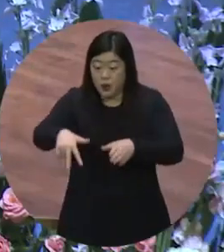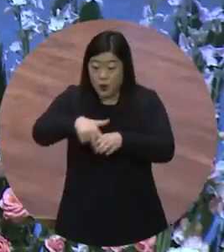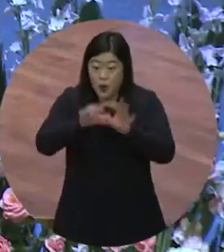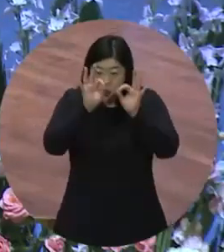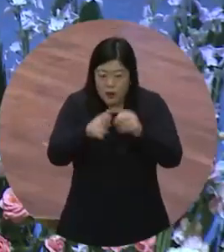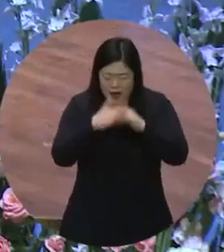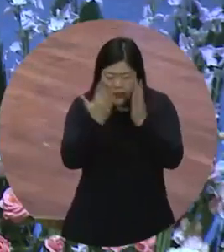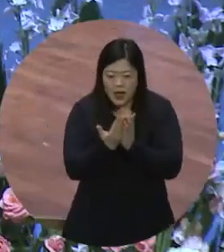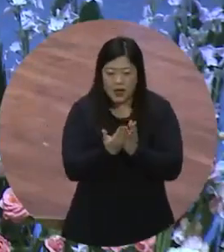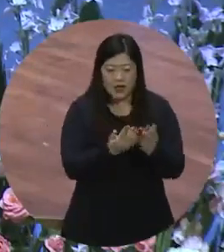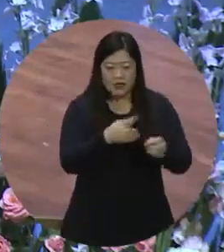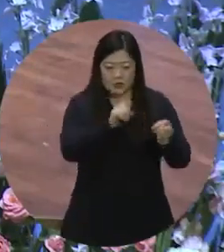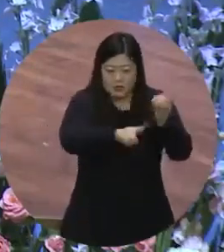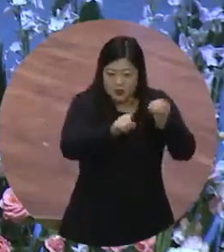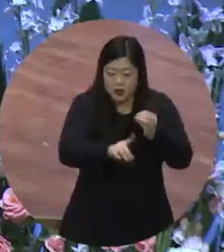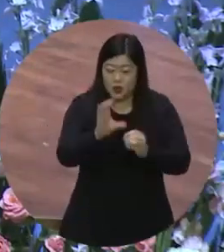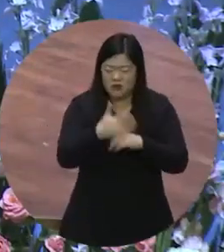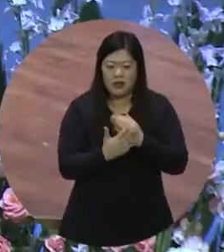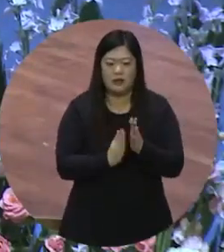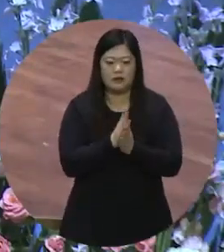빌잖아요.